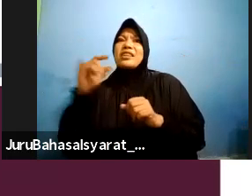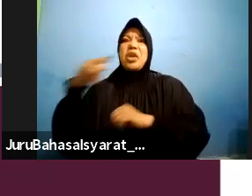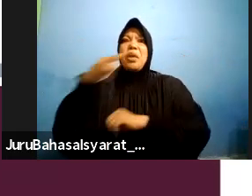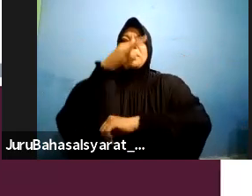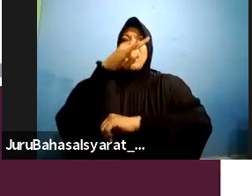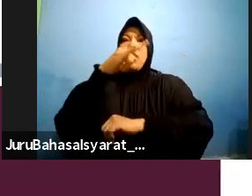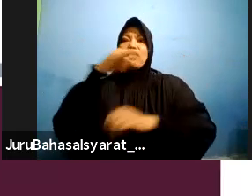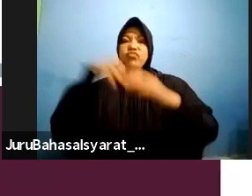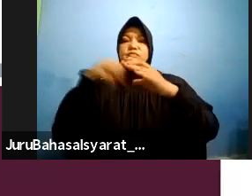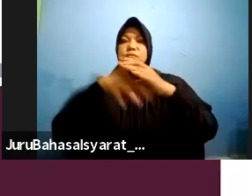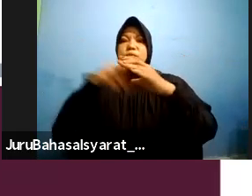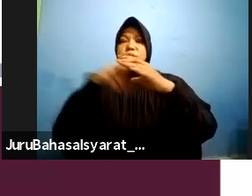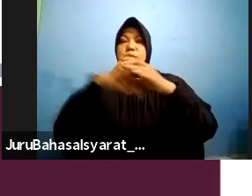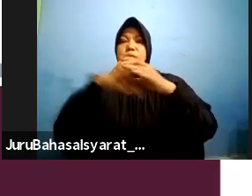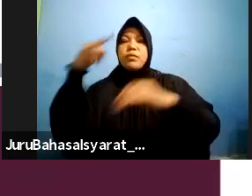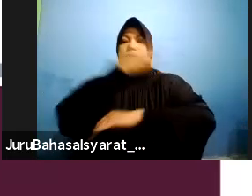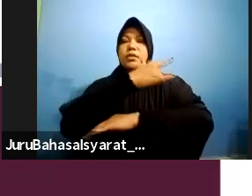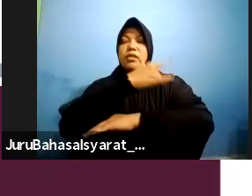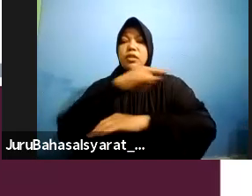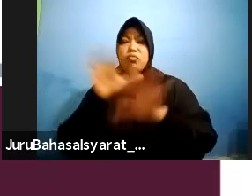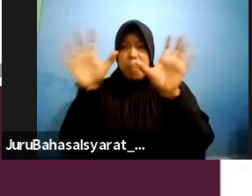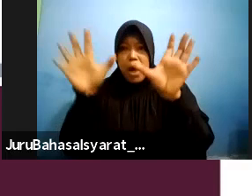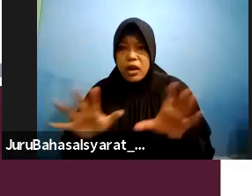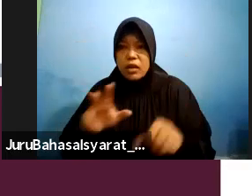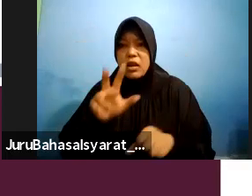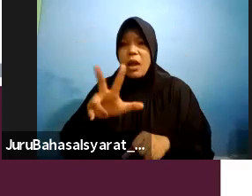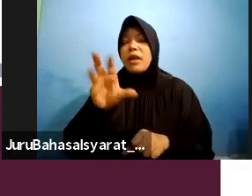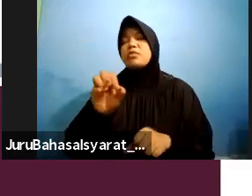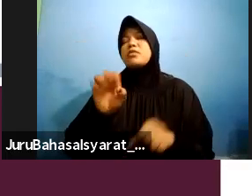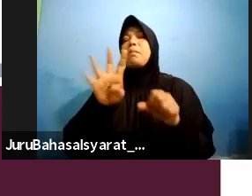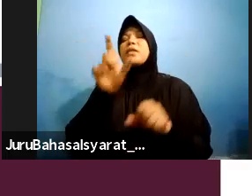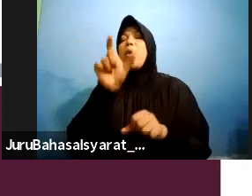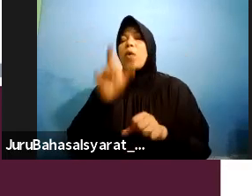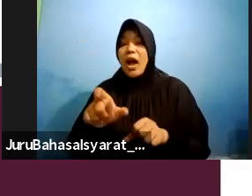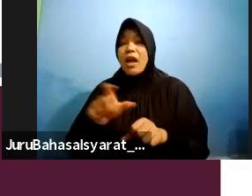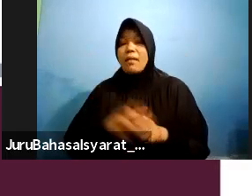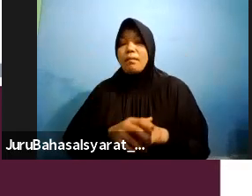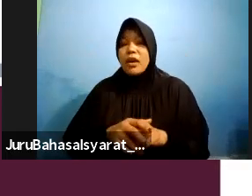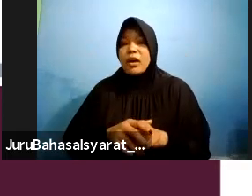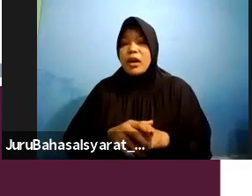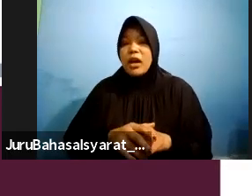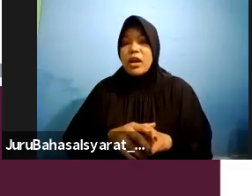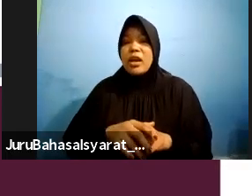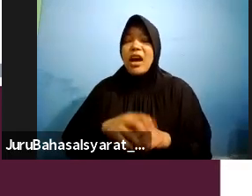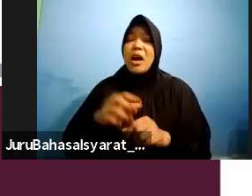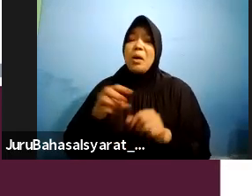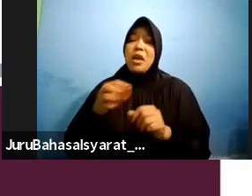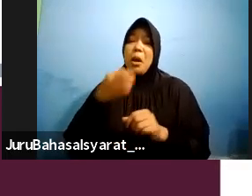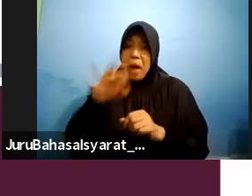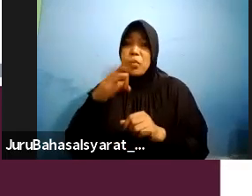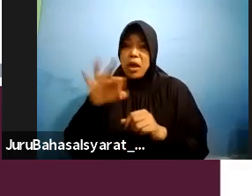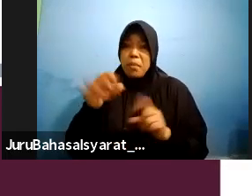ada 800 orangan. Dan kasus baru setiap harinya kemarin itu 801 orang